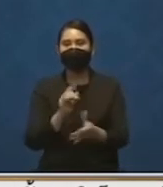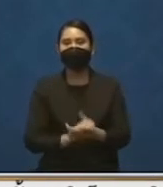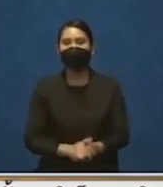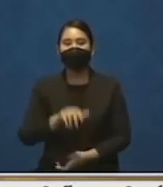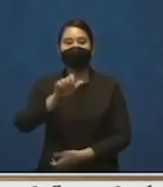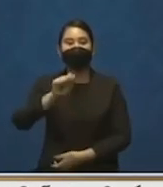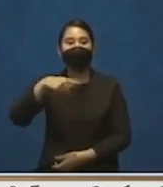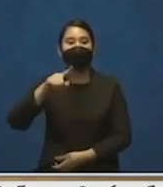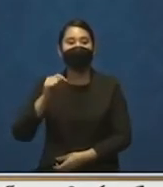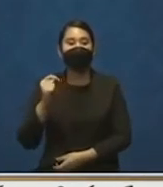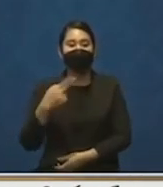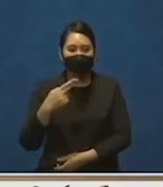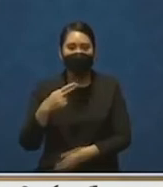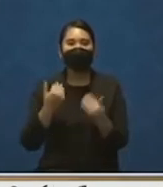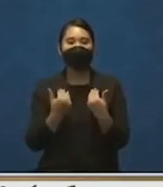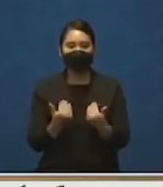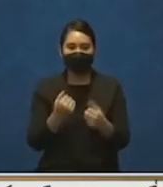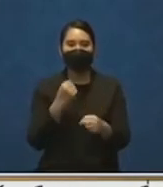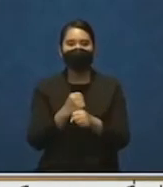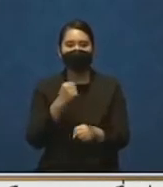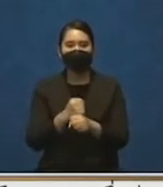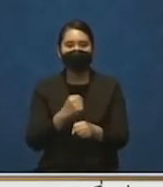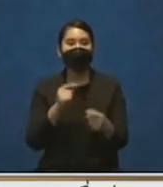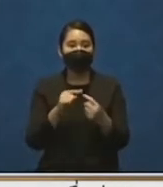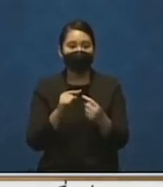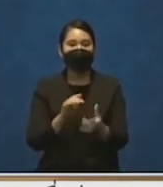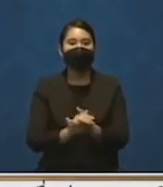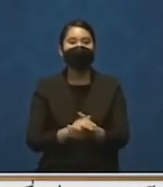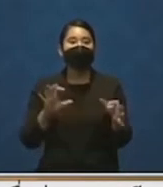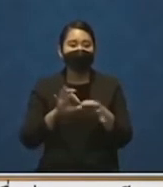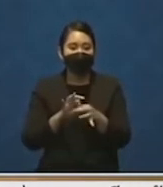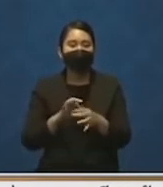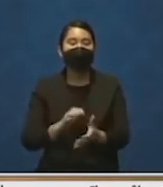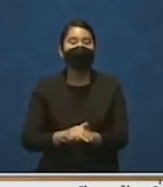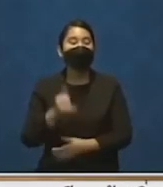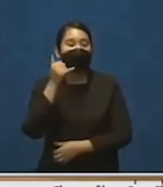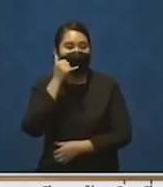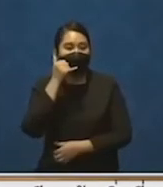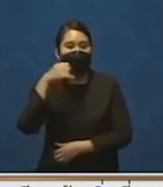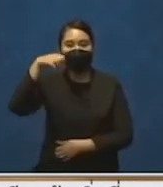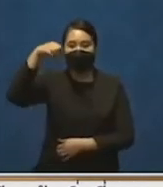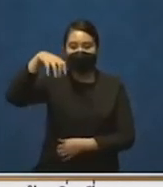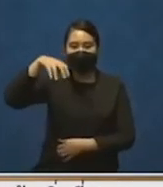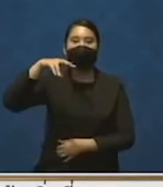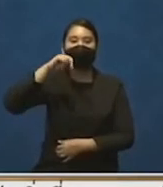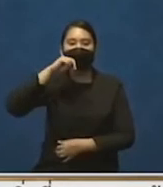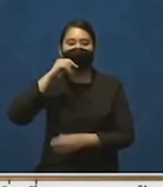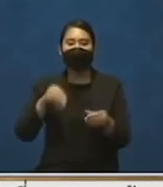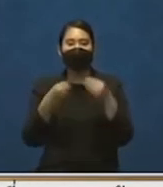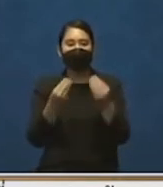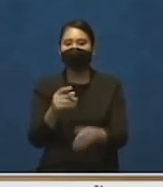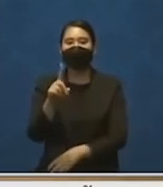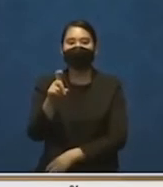องส่วนท้องถิ่นนะครับไม่สามารถดำเนินการเรื่องโทรศัพท์ไฟฟ้าประปาถนนหรือโครงสร้างพื้นฐานให้กับพี่น้องประชาชน